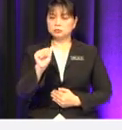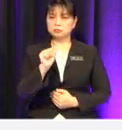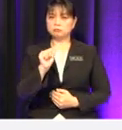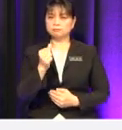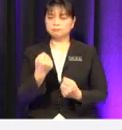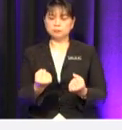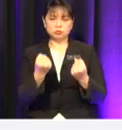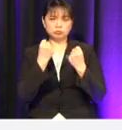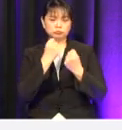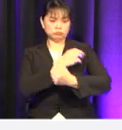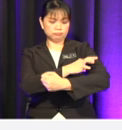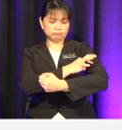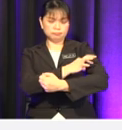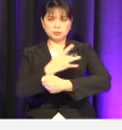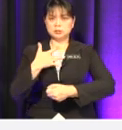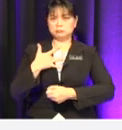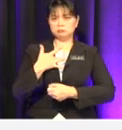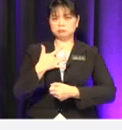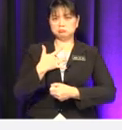otot tak dikenal